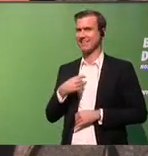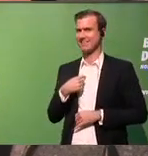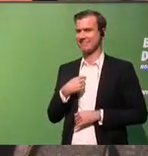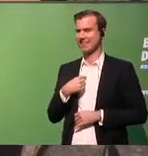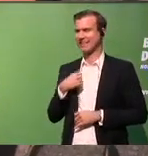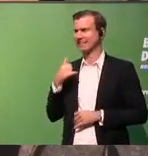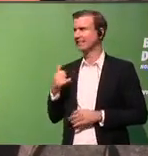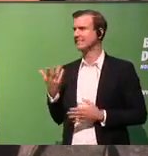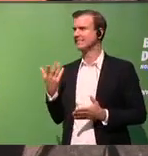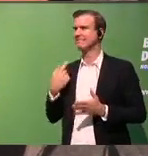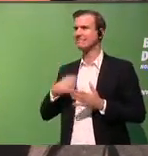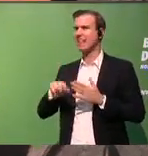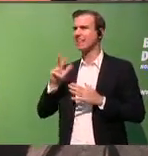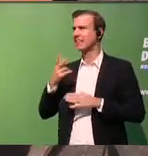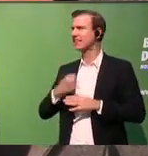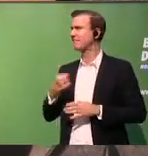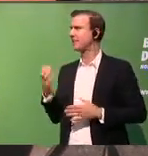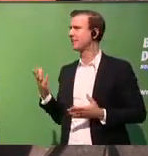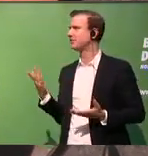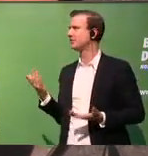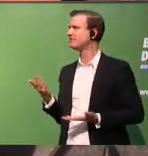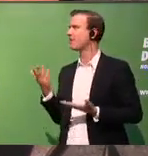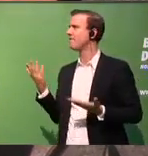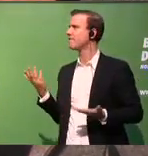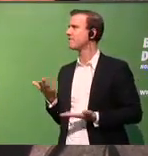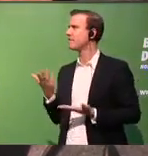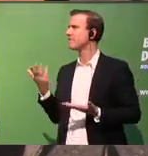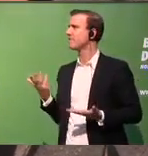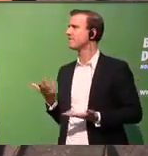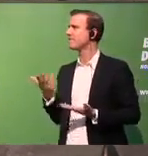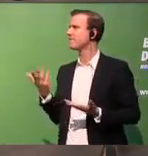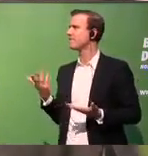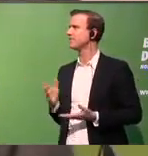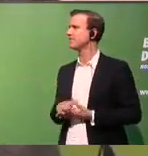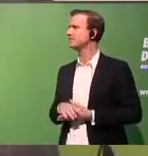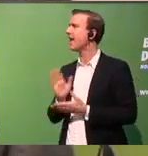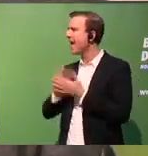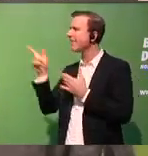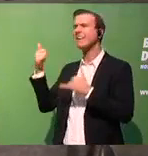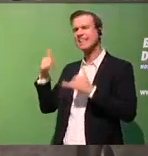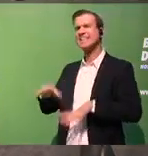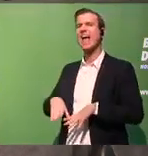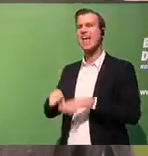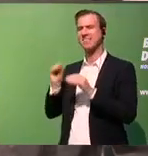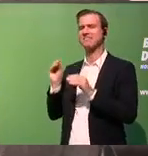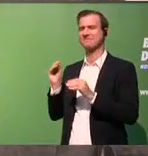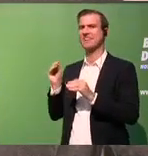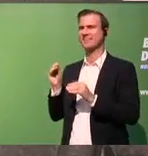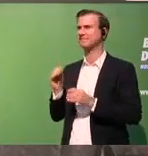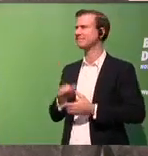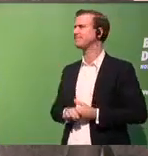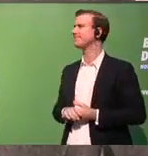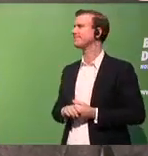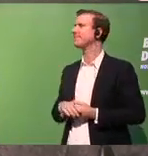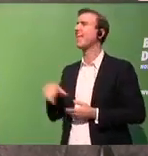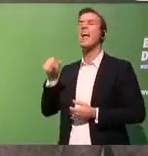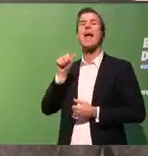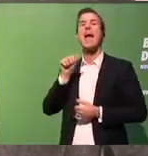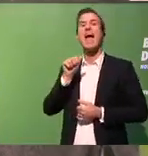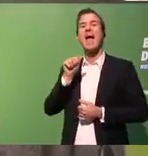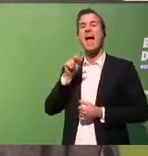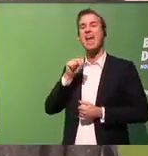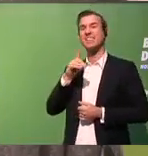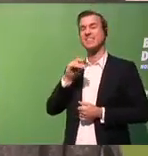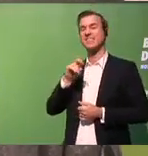fehlt jetzt die dritte Flasche. Wo ist die dritte? Du kannst ja schon mal anfangen. Also André trinkt am liebsten